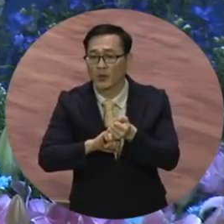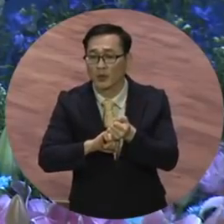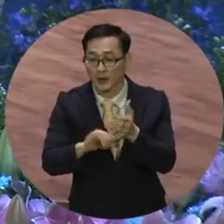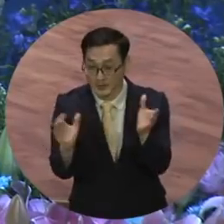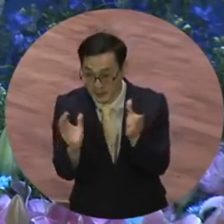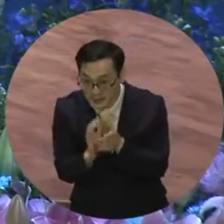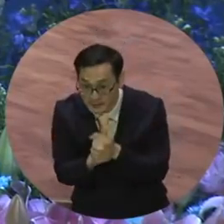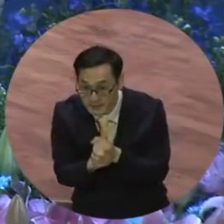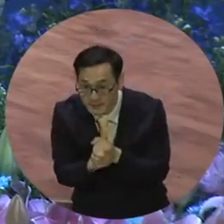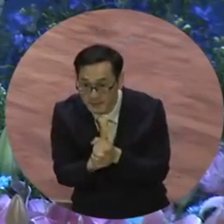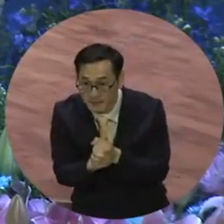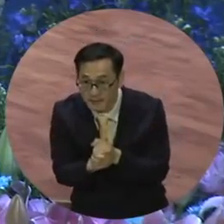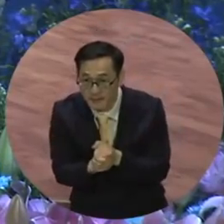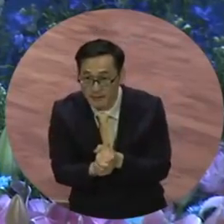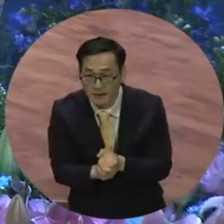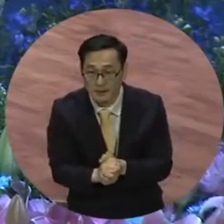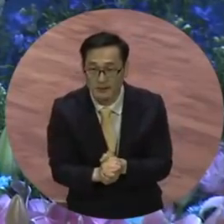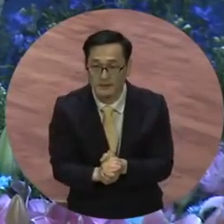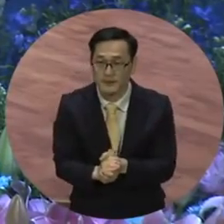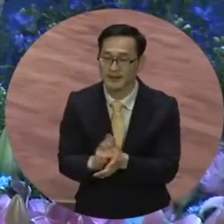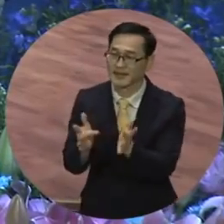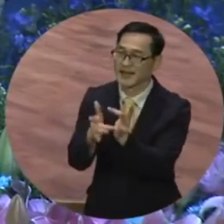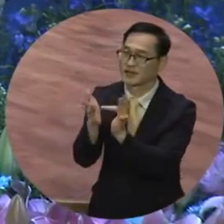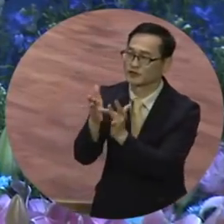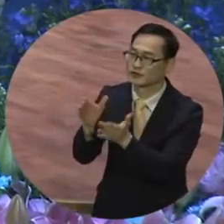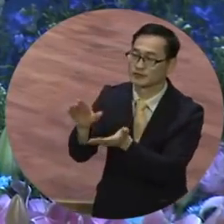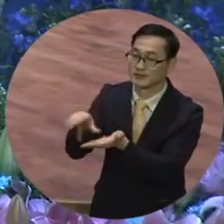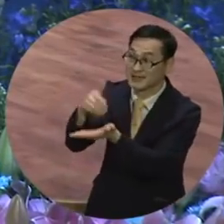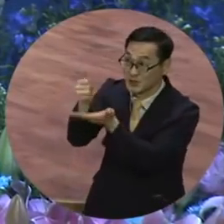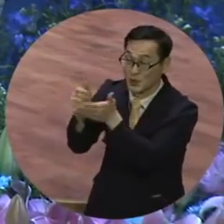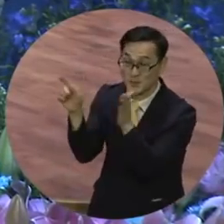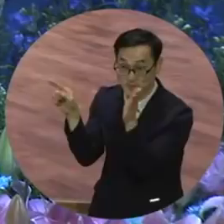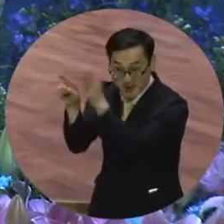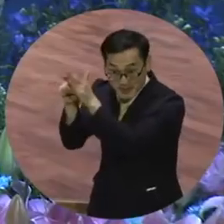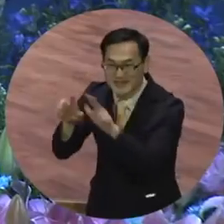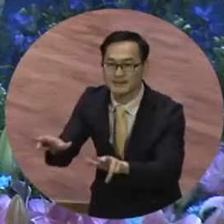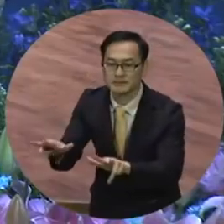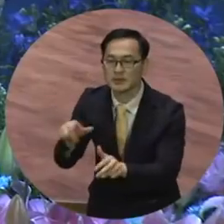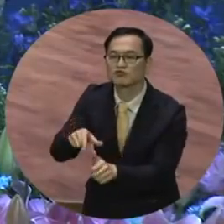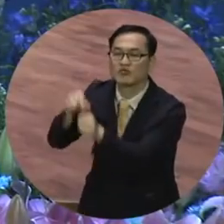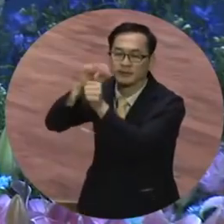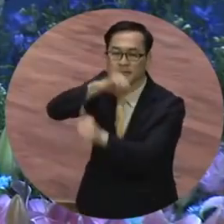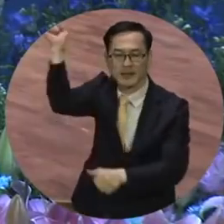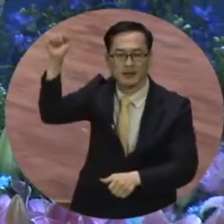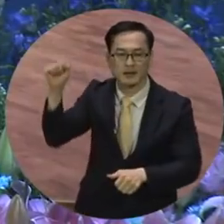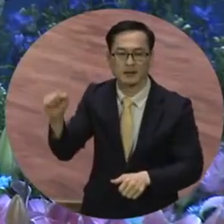아멘 그 자리에서 바로 즉시로 구원받아요.